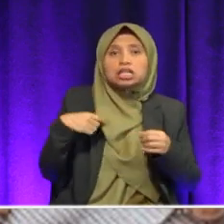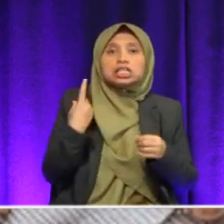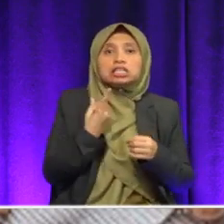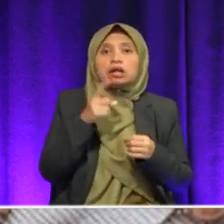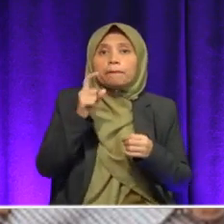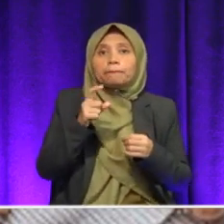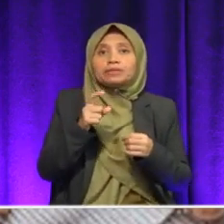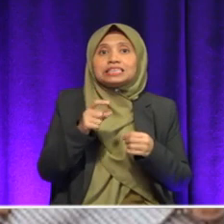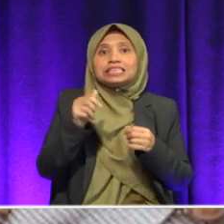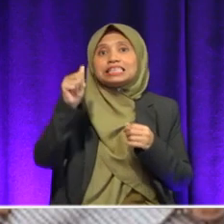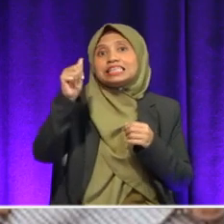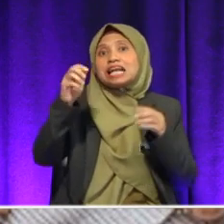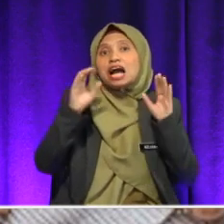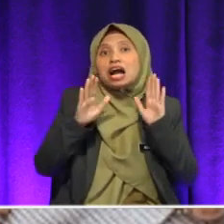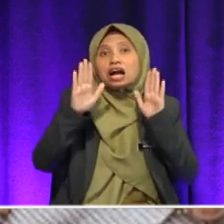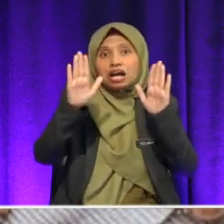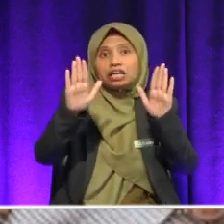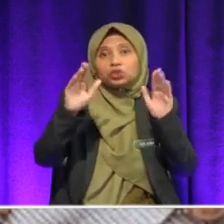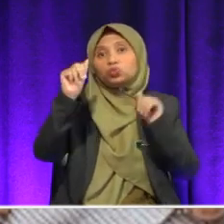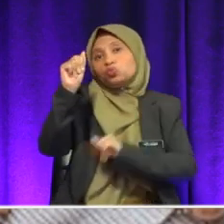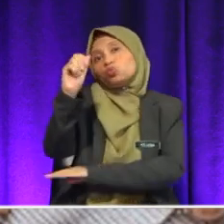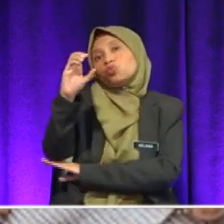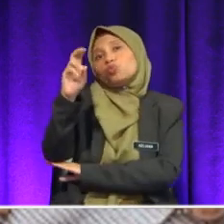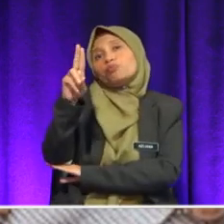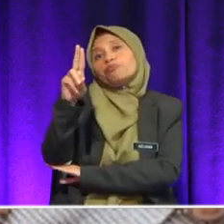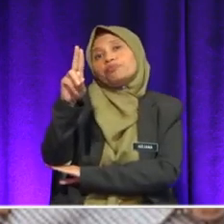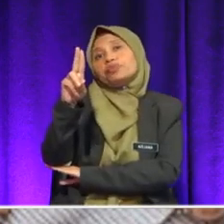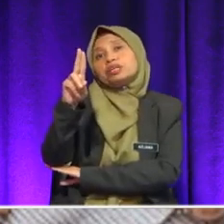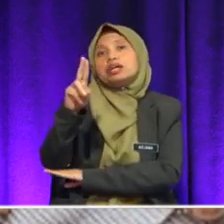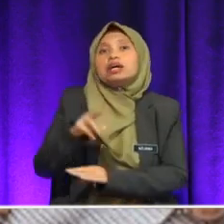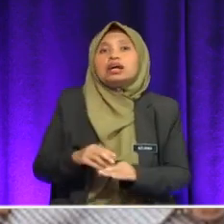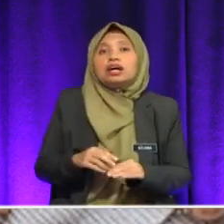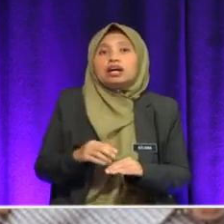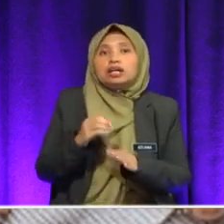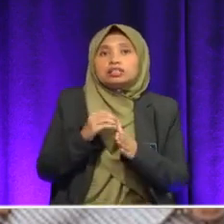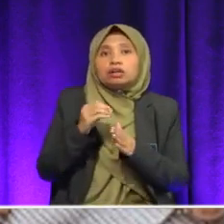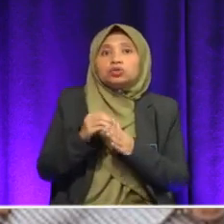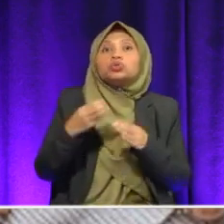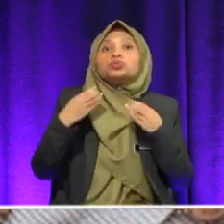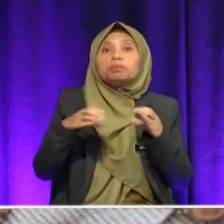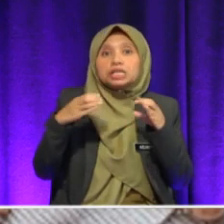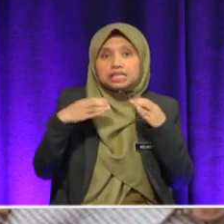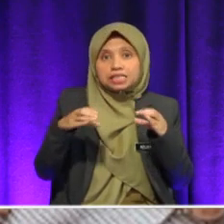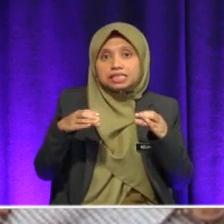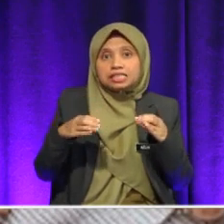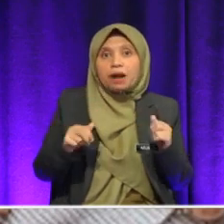badan dan bayi pakaian mengacungi adalah kita fitting kalau dalam bahasa Inggris